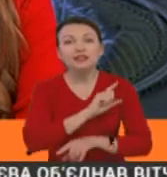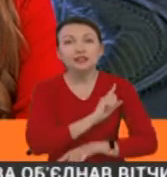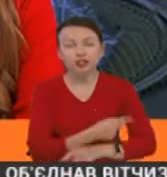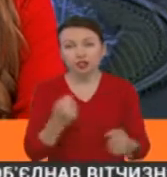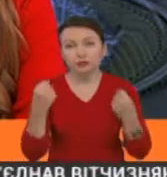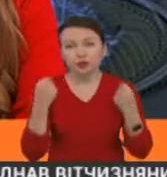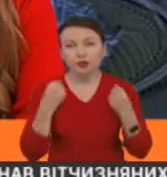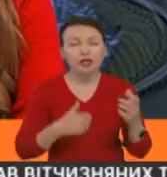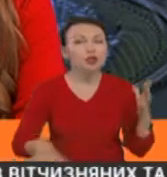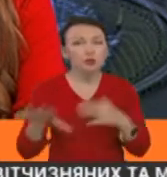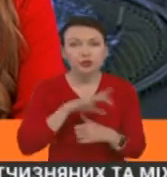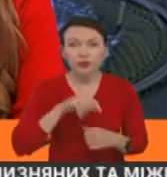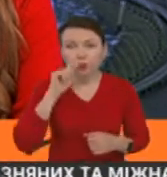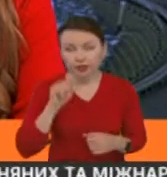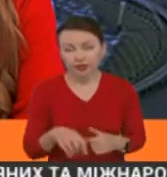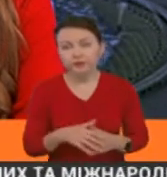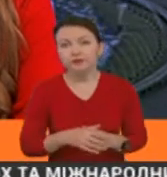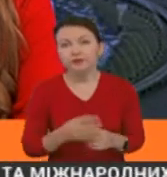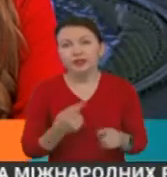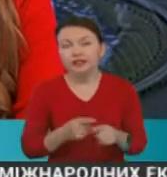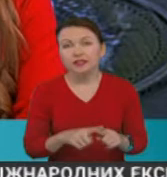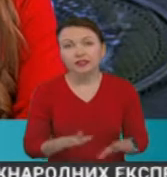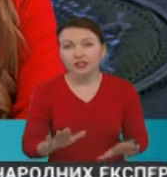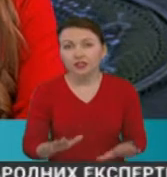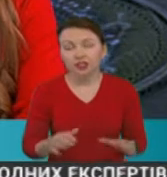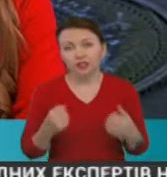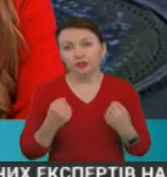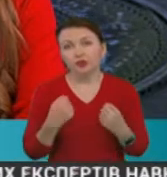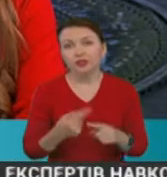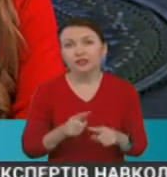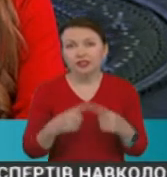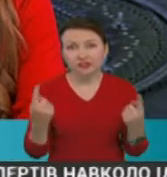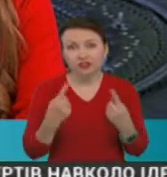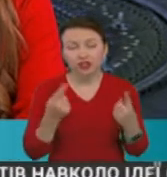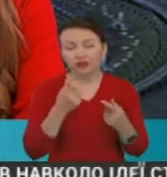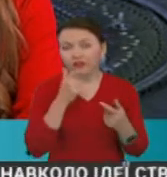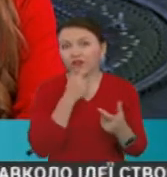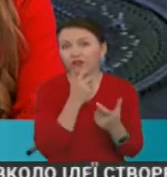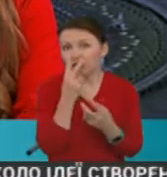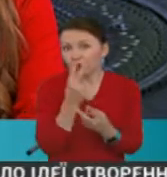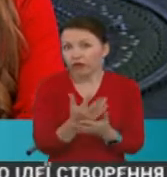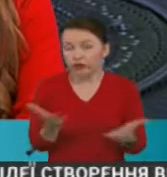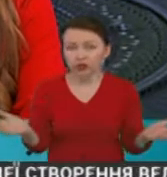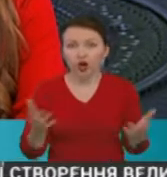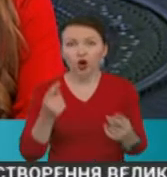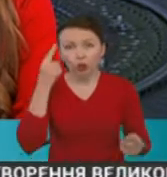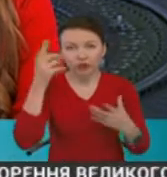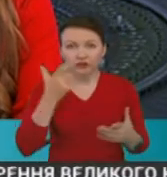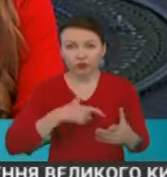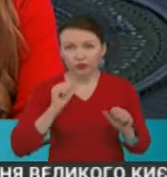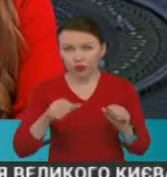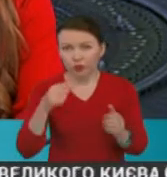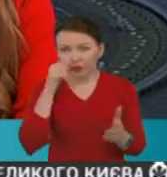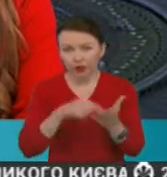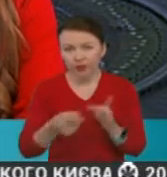усієї України. І, власне, це не лише спорт, це надзвичайне видовище. Тобто уявіть собі, що можна потрапити в